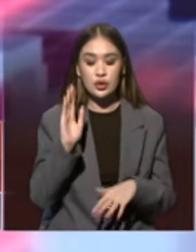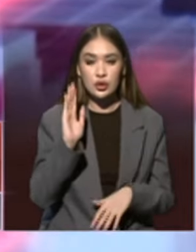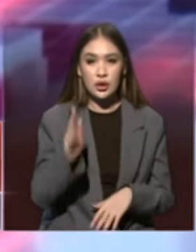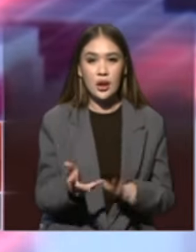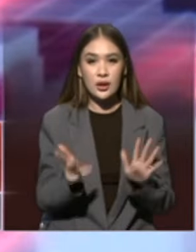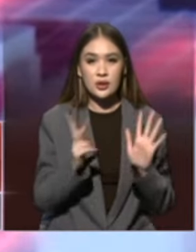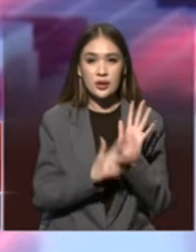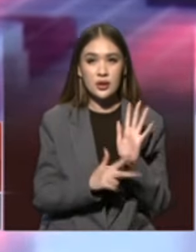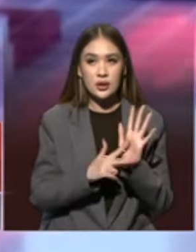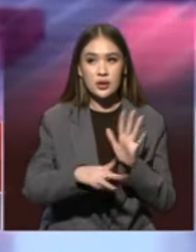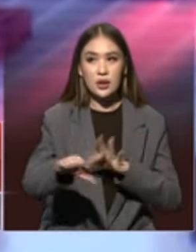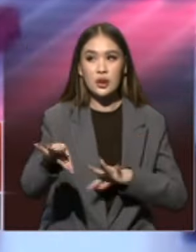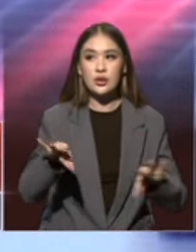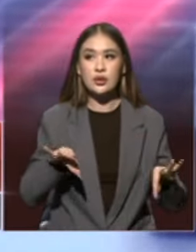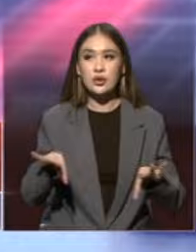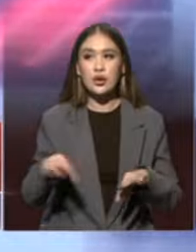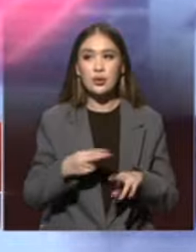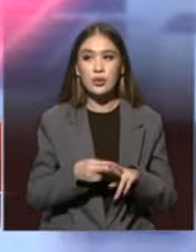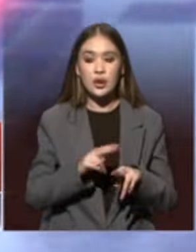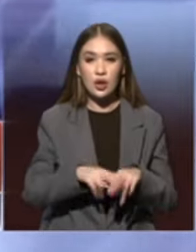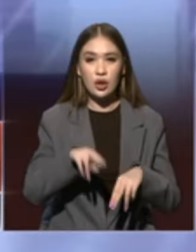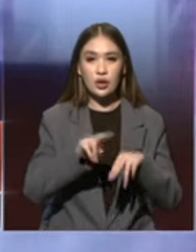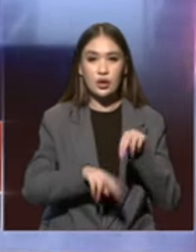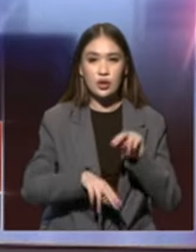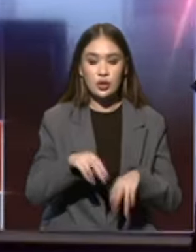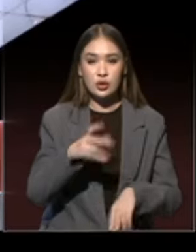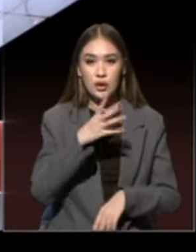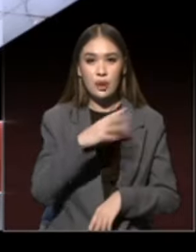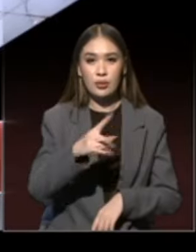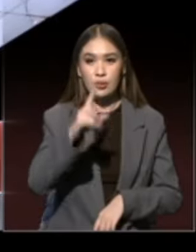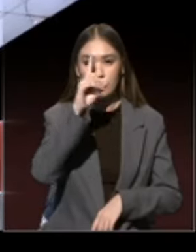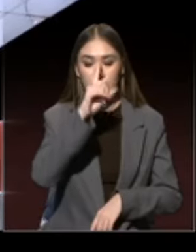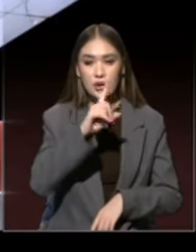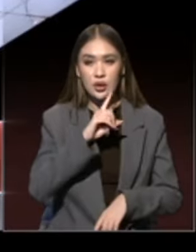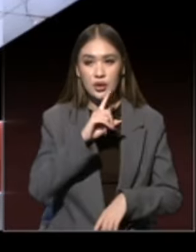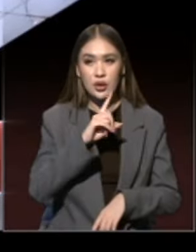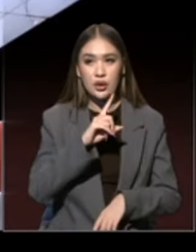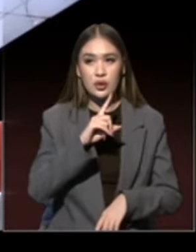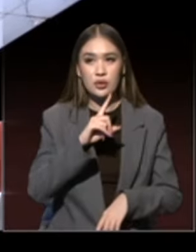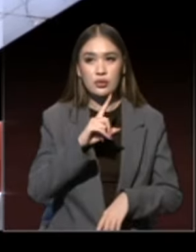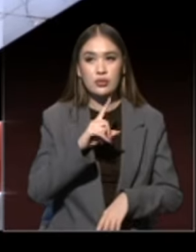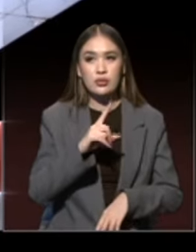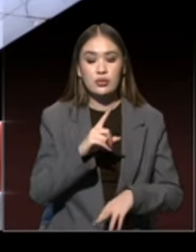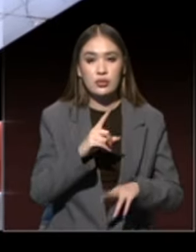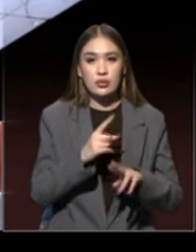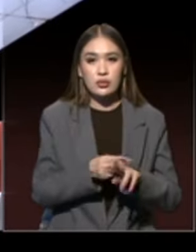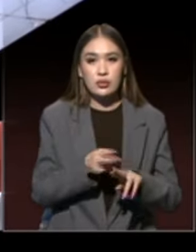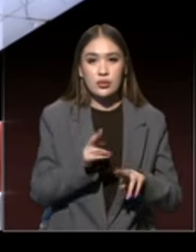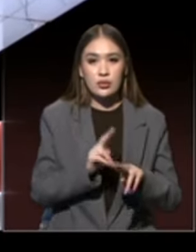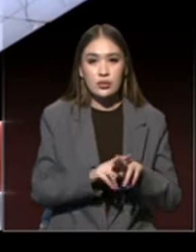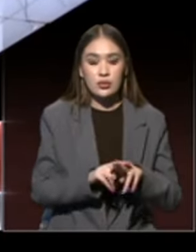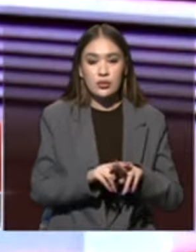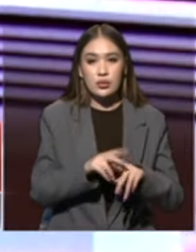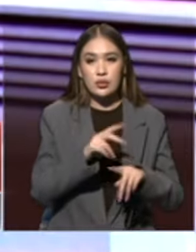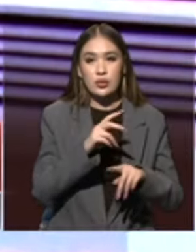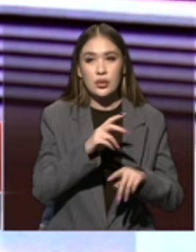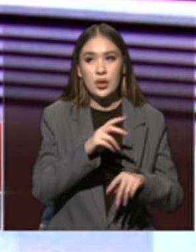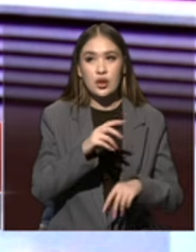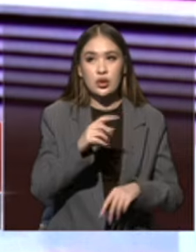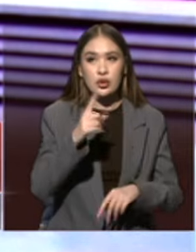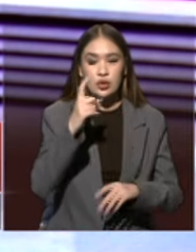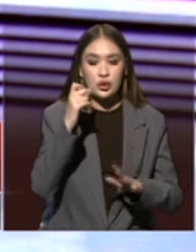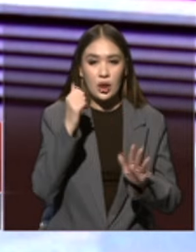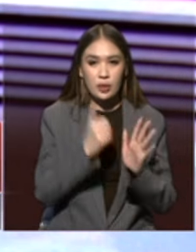80 шаршы метр мысалы құрылыс мерзімі 1,5 ай. Ал 160 шаршы метр